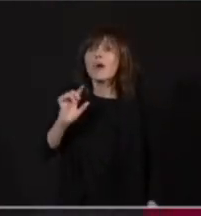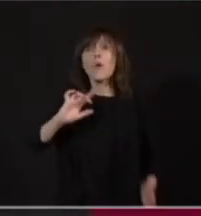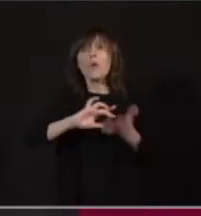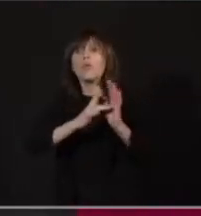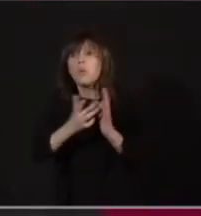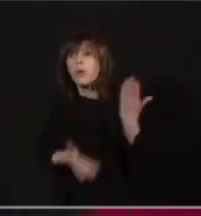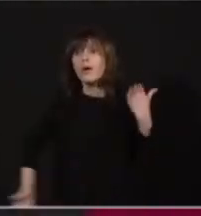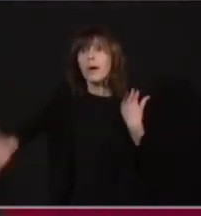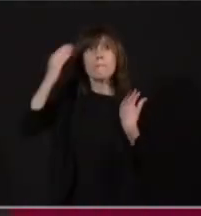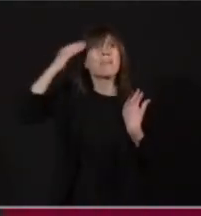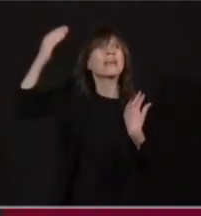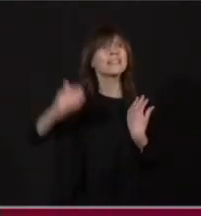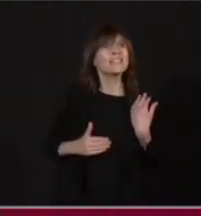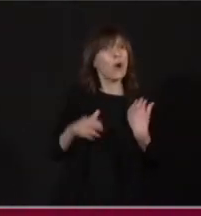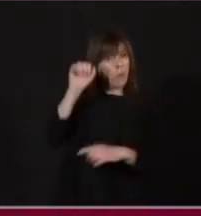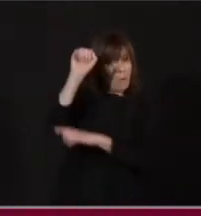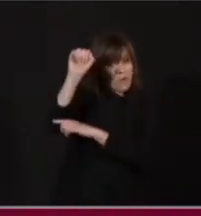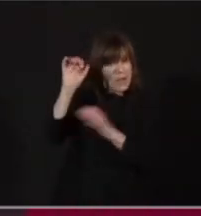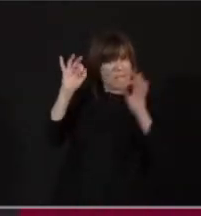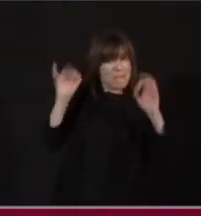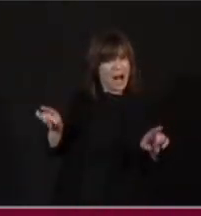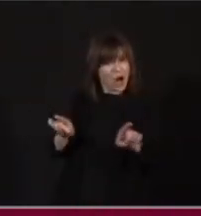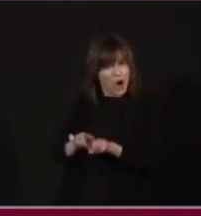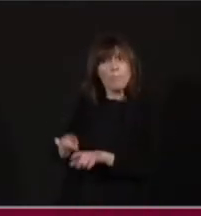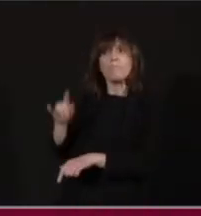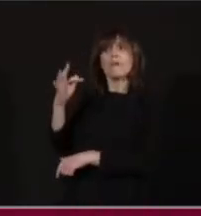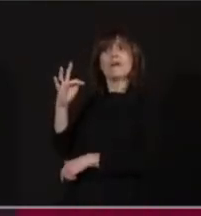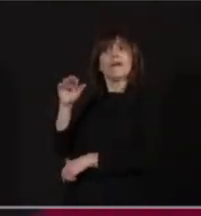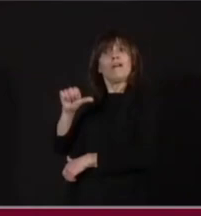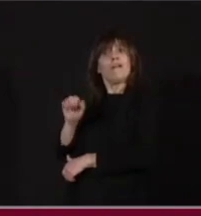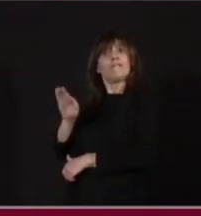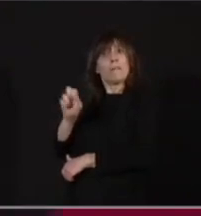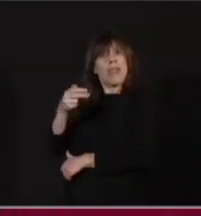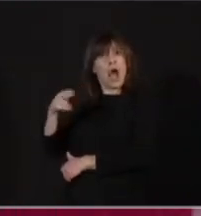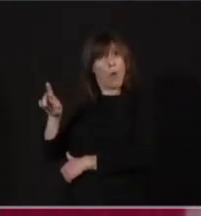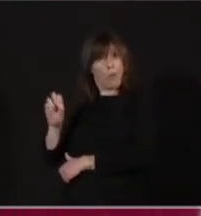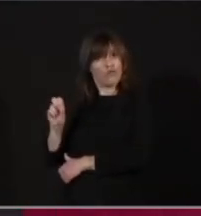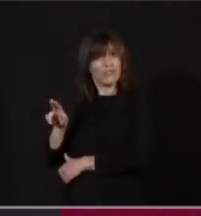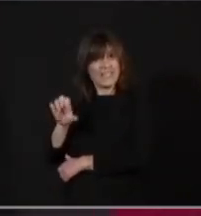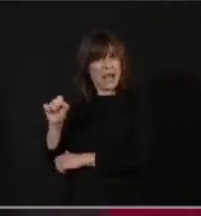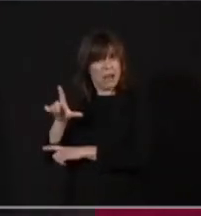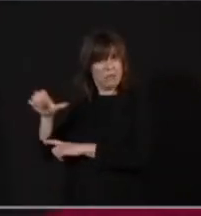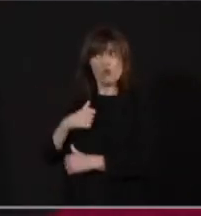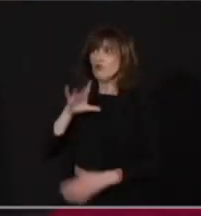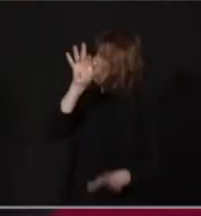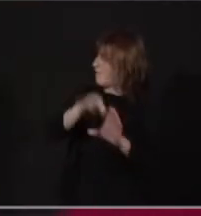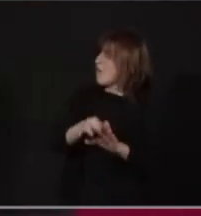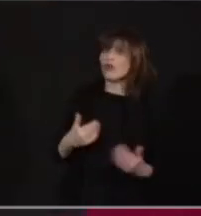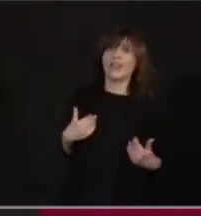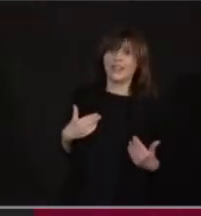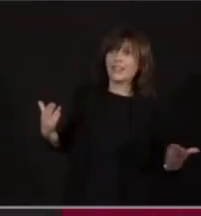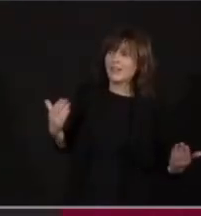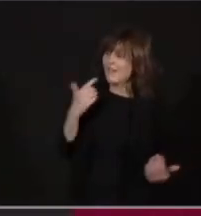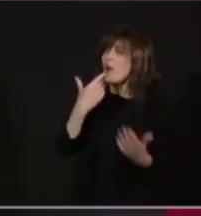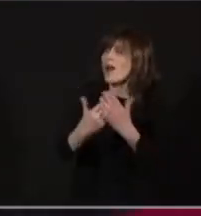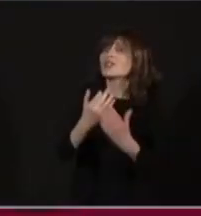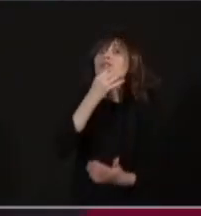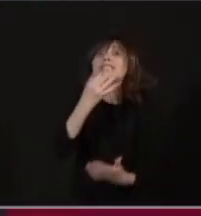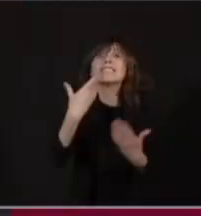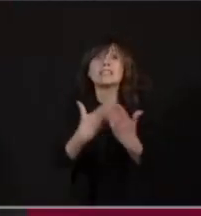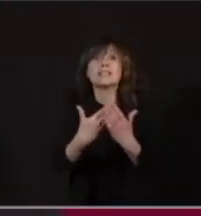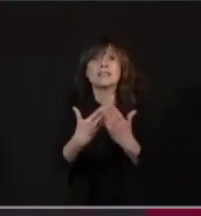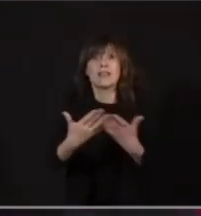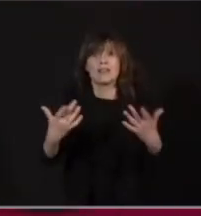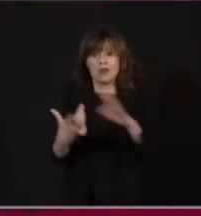Fabien Roussel, on voterait communistes. Mais donc je leur réponds, la générosité, la transformation sociale, le